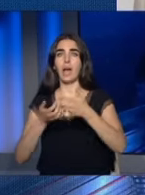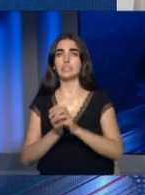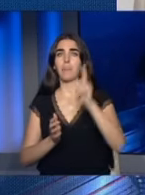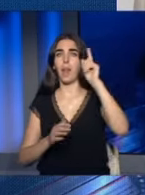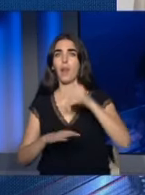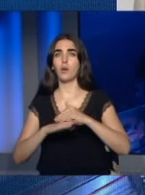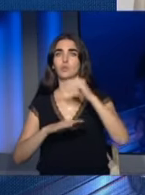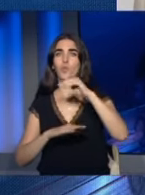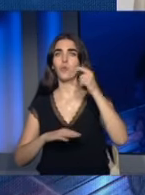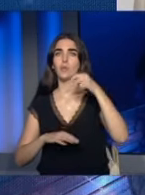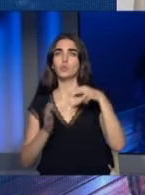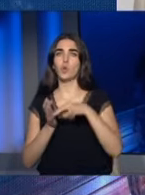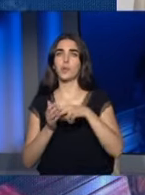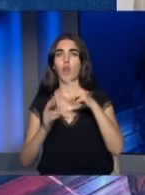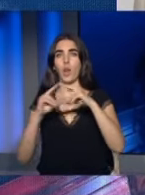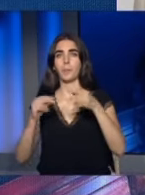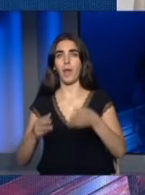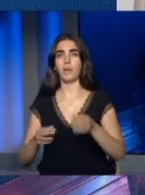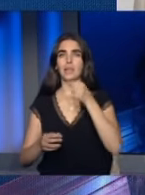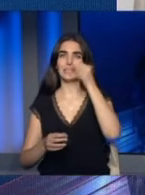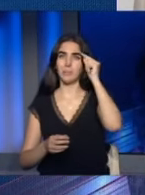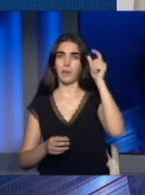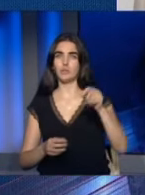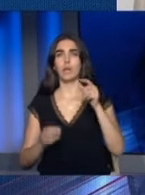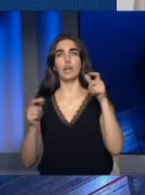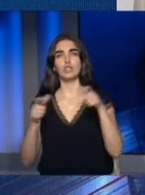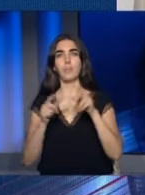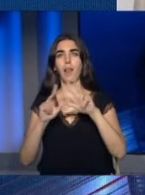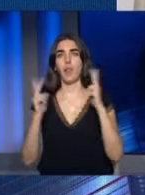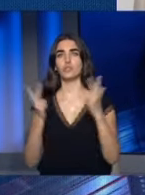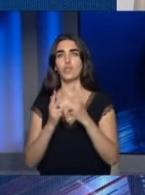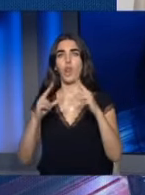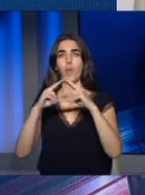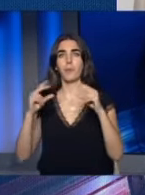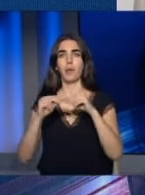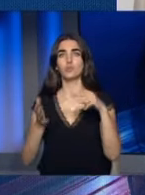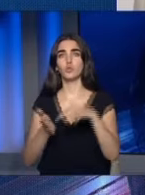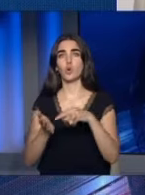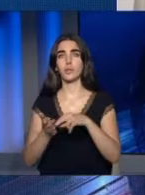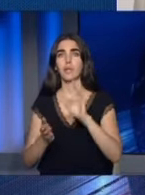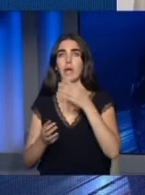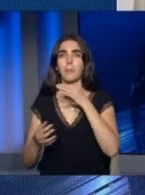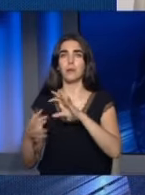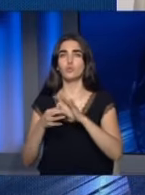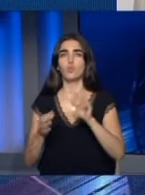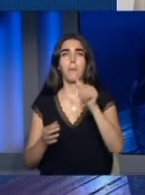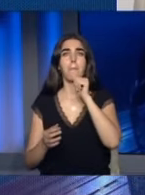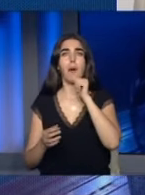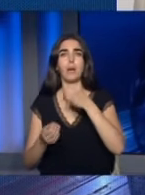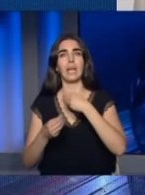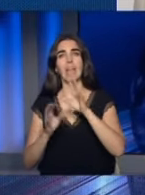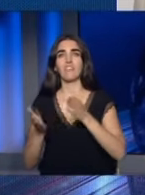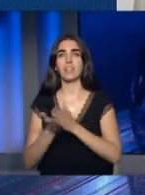الاعلى اللبناني السوري نصري خوري اجتماع اللجنه اللبنانيه السوريه المشتركه لقطاع المياه والبحث في المتابعات الدوريه